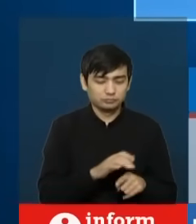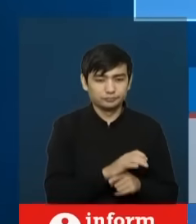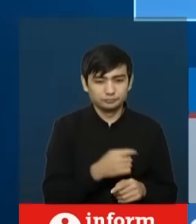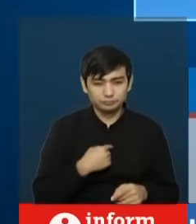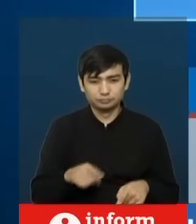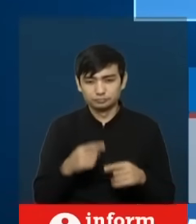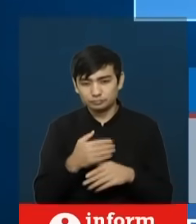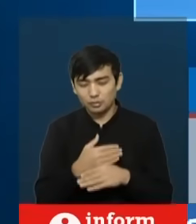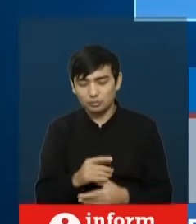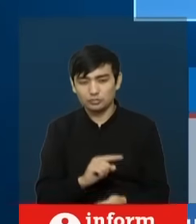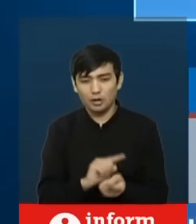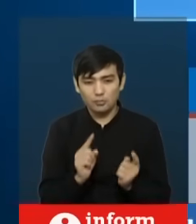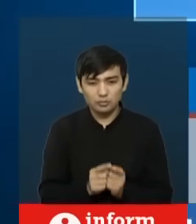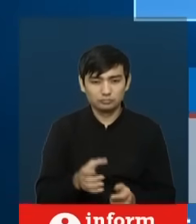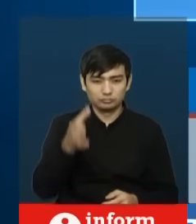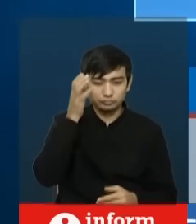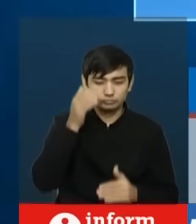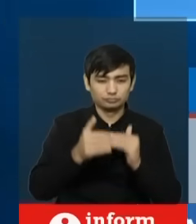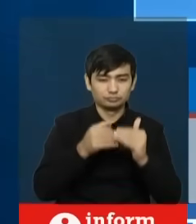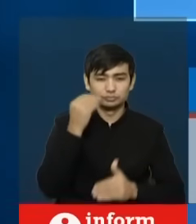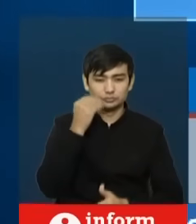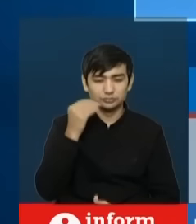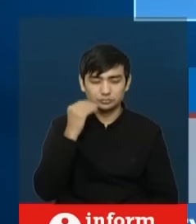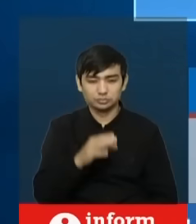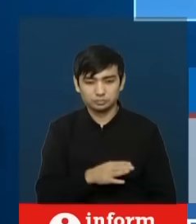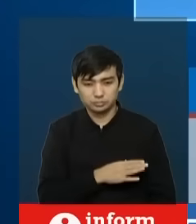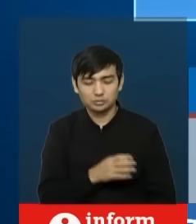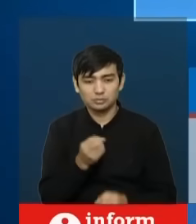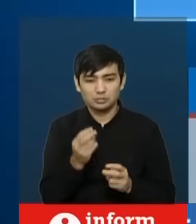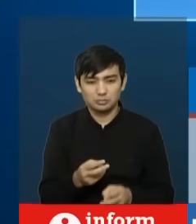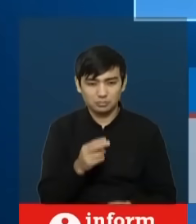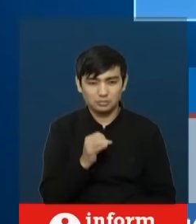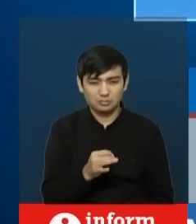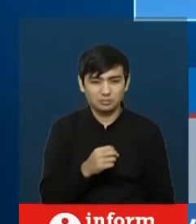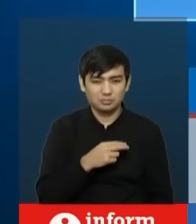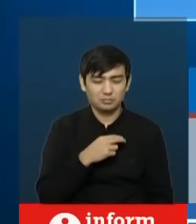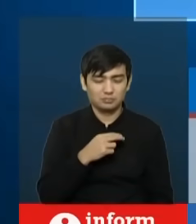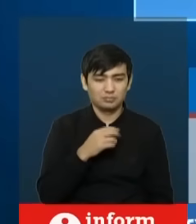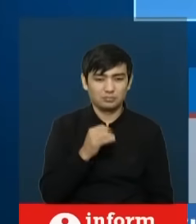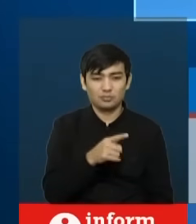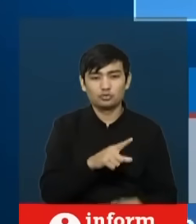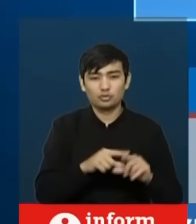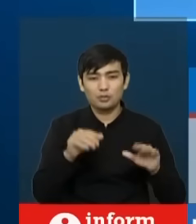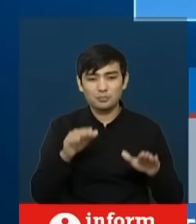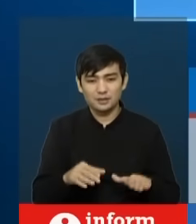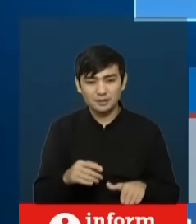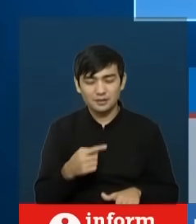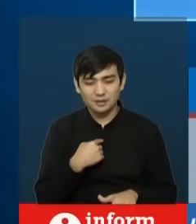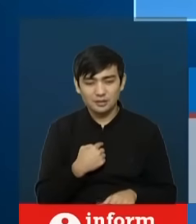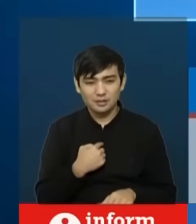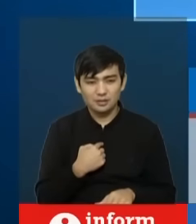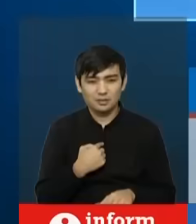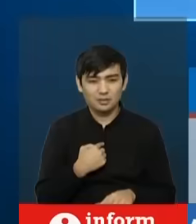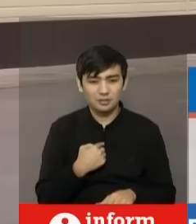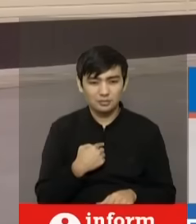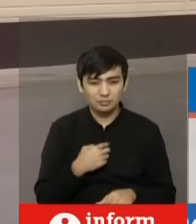jürüp, oku bağlasın da bilek geldim. Ben de böyle bir çok kazık bulmacar. Ben o mektepke barığım da jok, körgüm